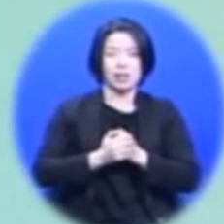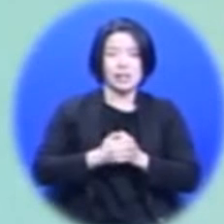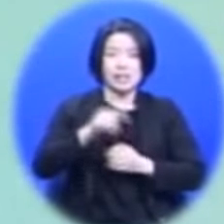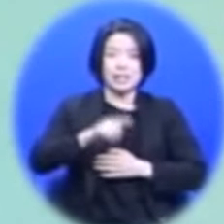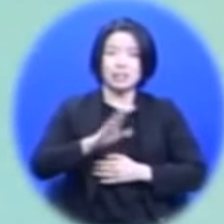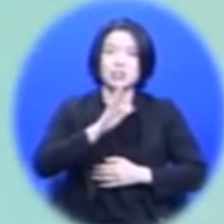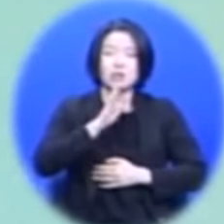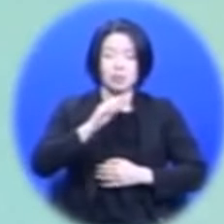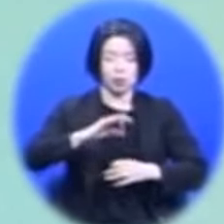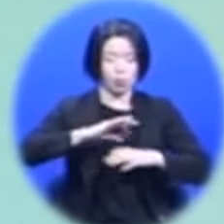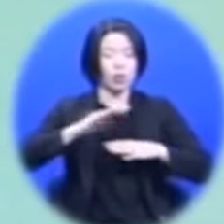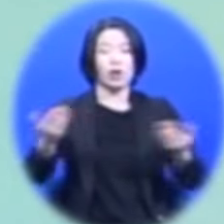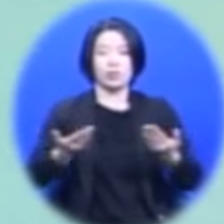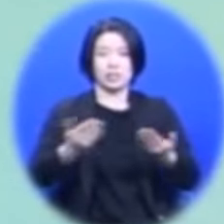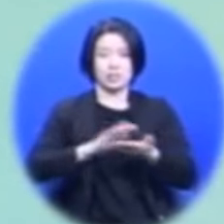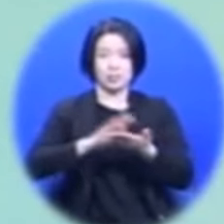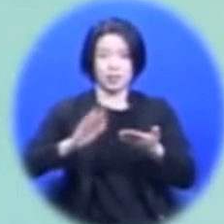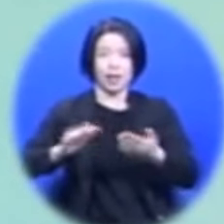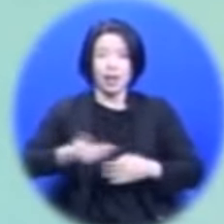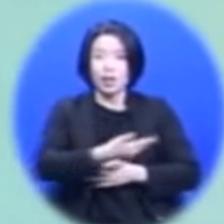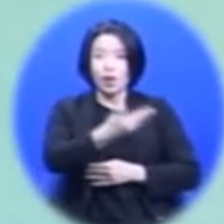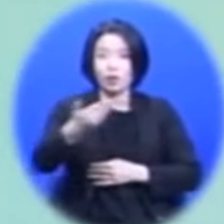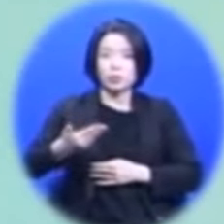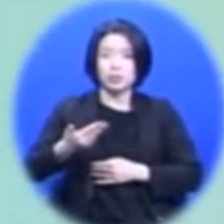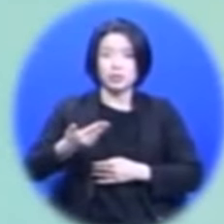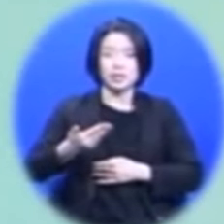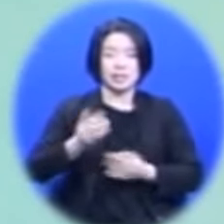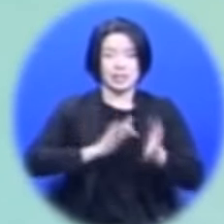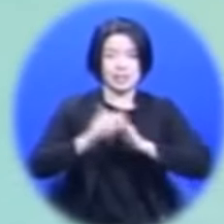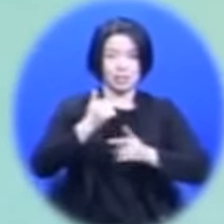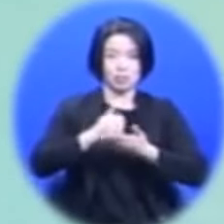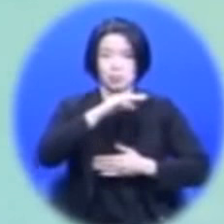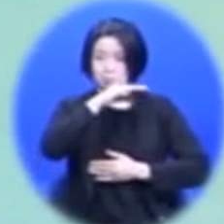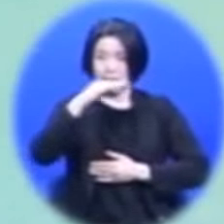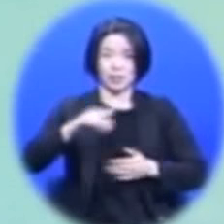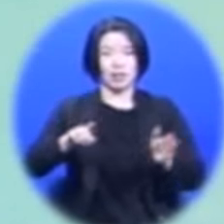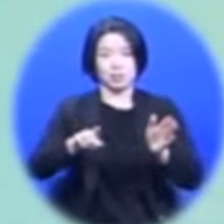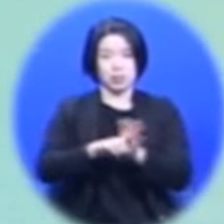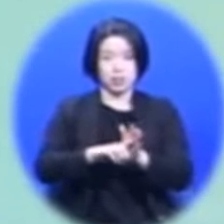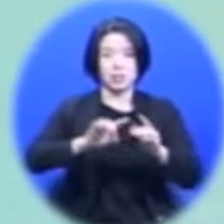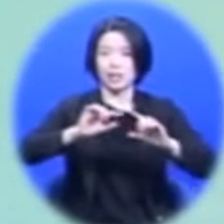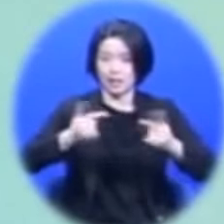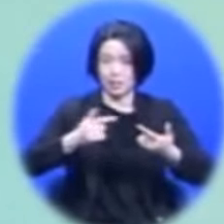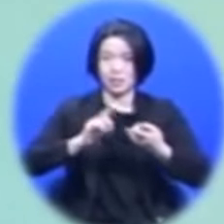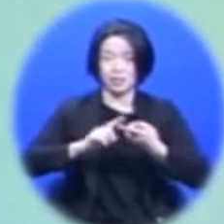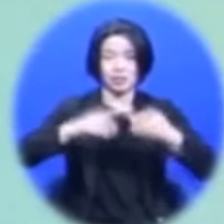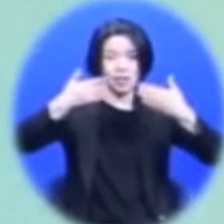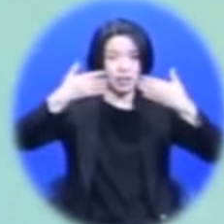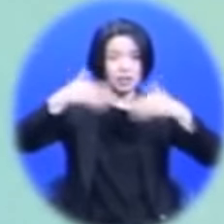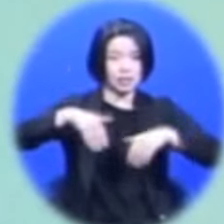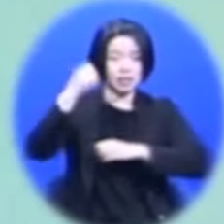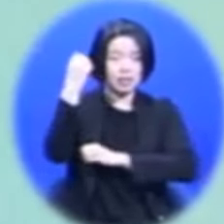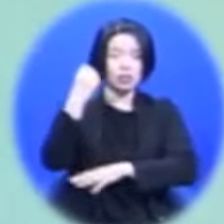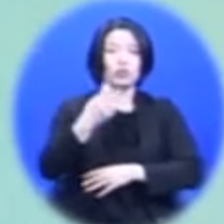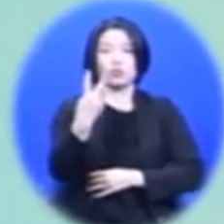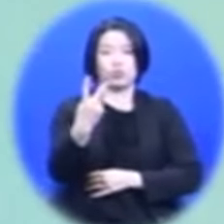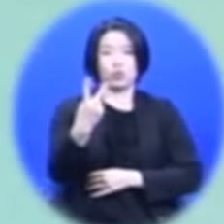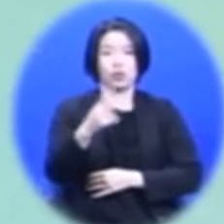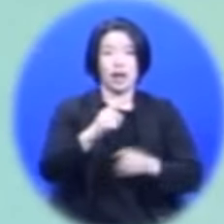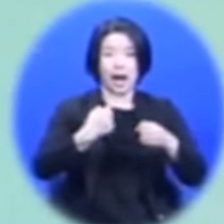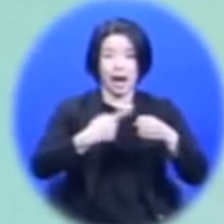정말 놀라운 일입니다. 여러분이 예수님을 제대로 믿는지 안 믿는지의 기준은 둘입니다.